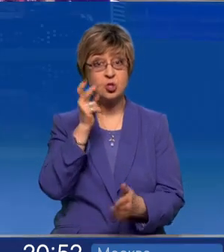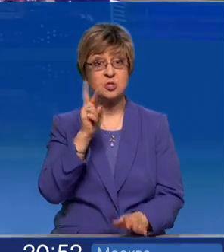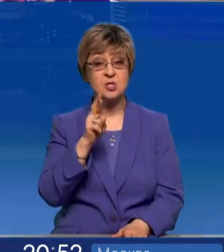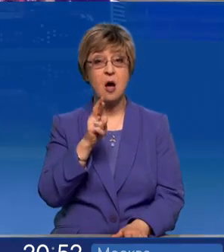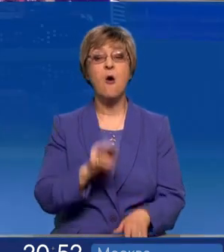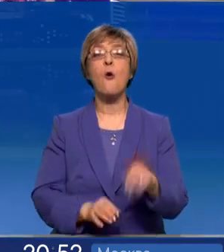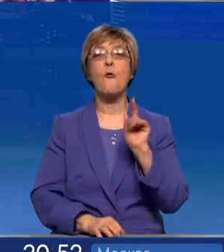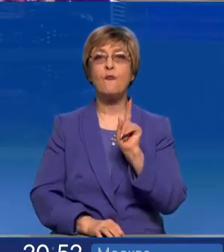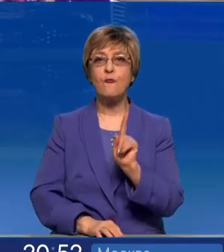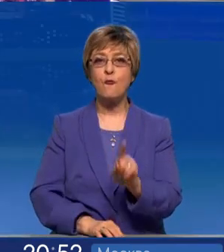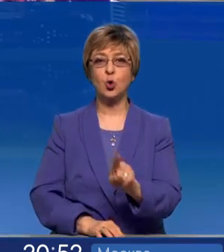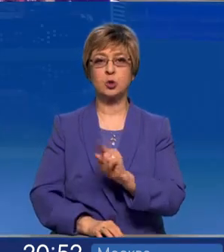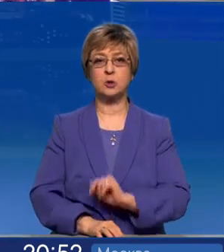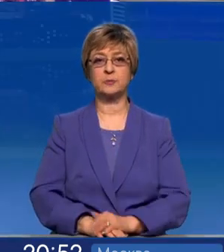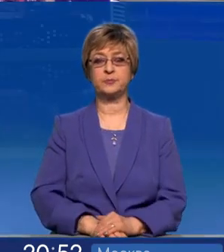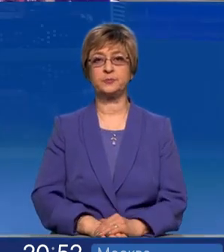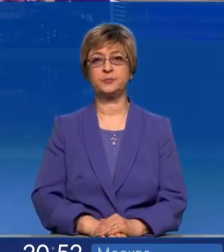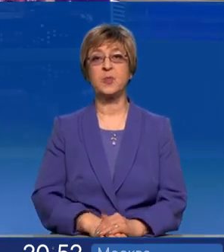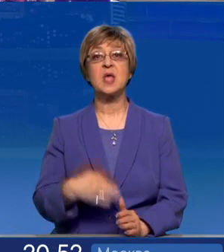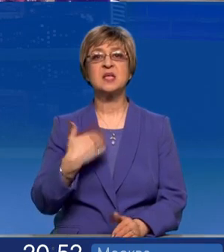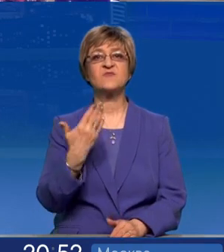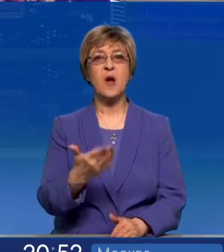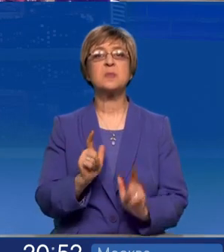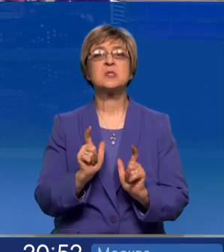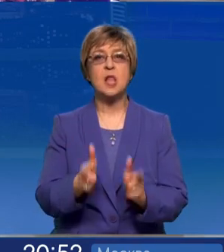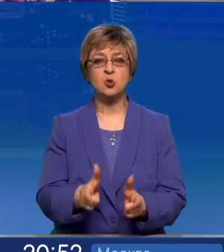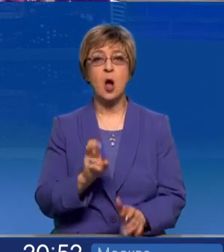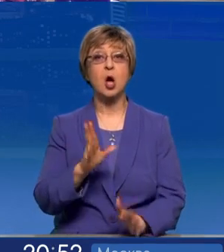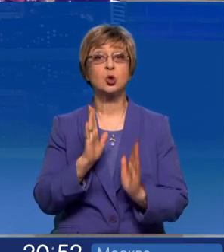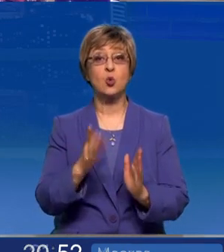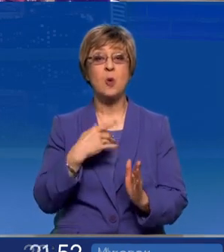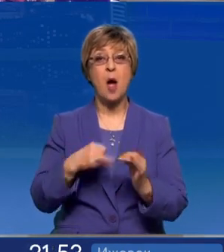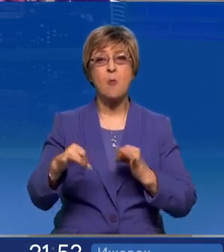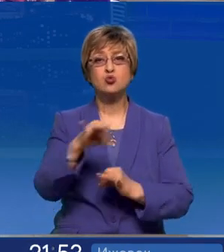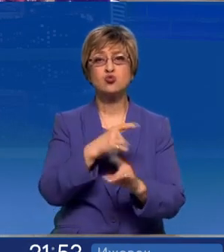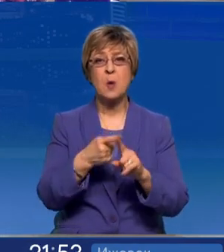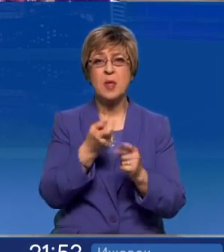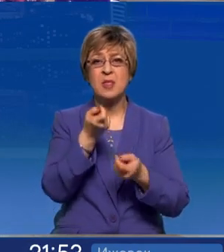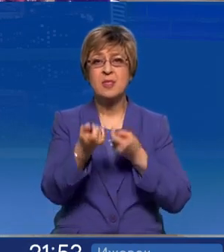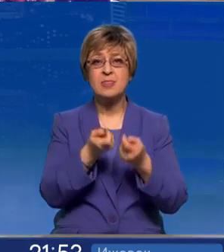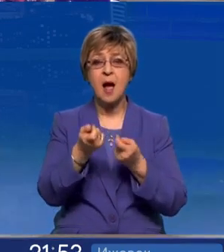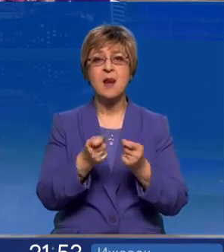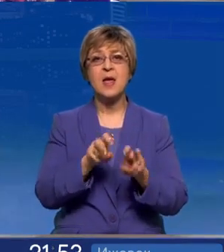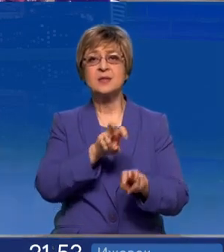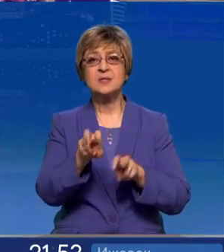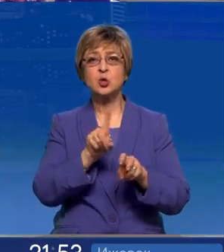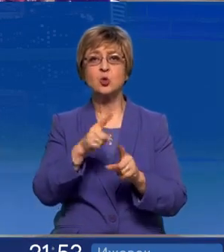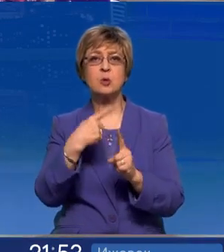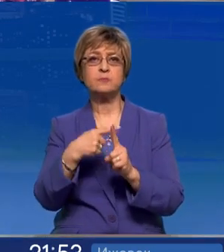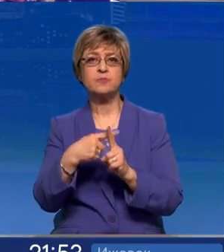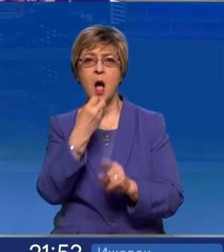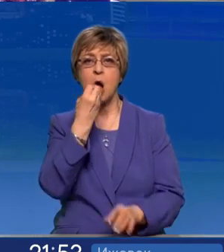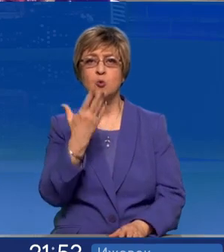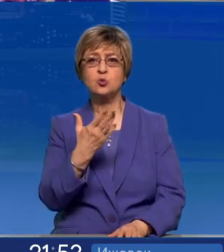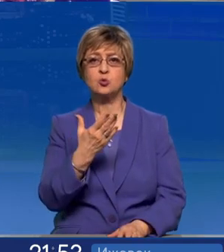вот здесь я с вами совсем соглашусь, потому что как только мы начинаем обсуждать вот эти детали, искать что-то, выискивать что-то хорошее, вместо того, чтобы